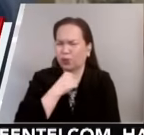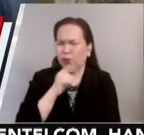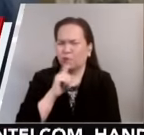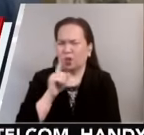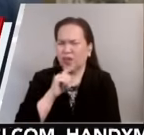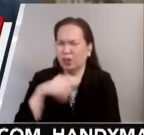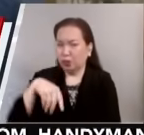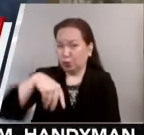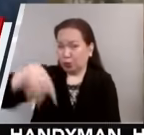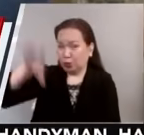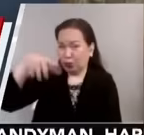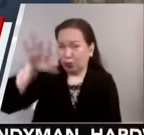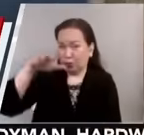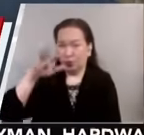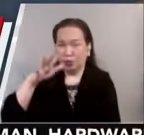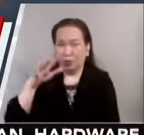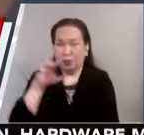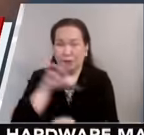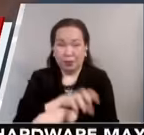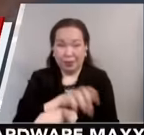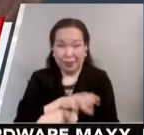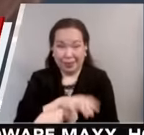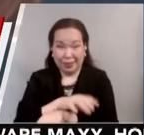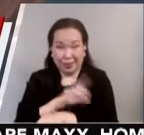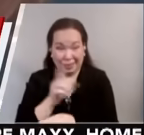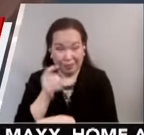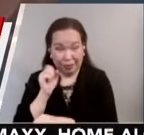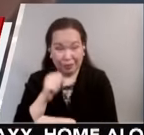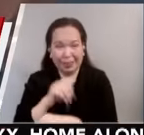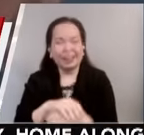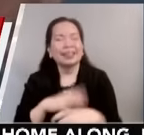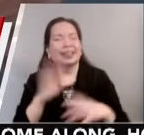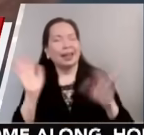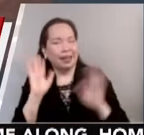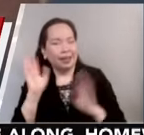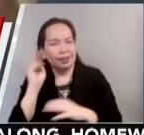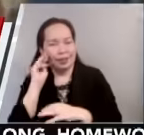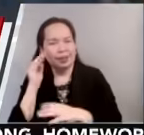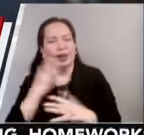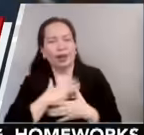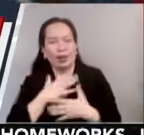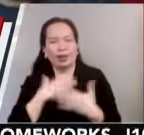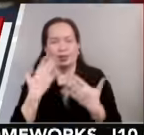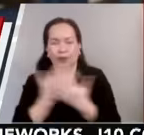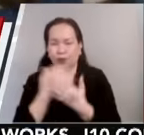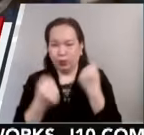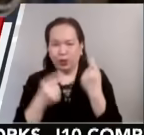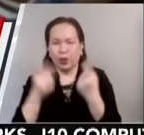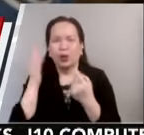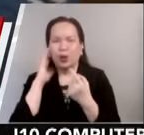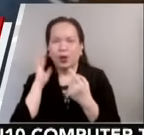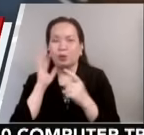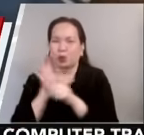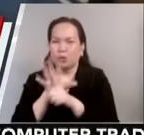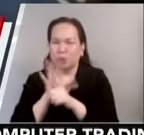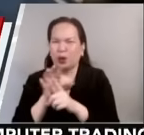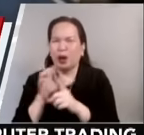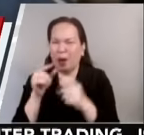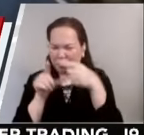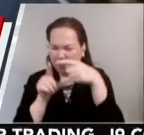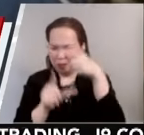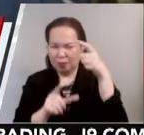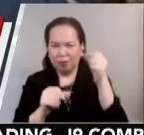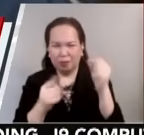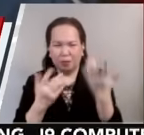na yyan Mariz Happy New Year Oo nga Mariz Alam mo mabili ang anti Marit test na yyan ano Pero alam mo